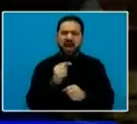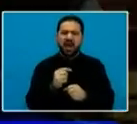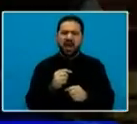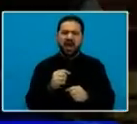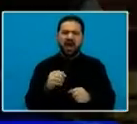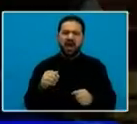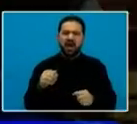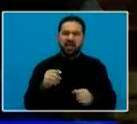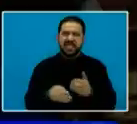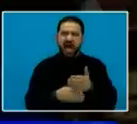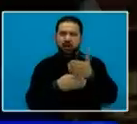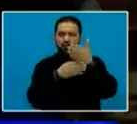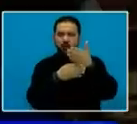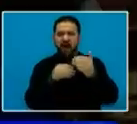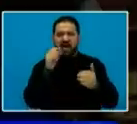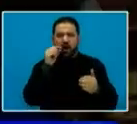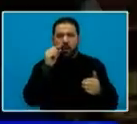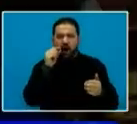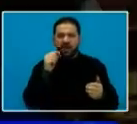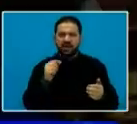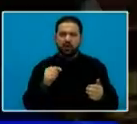implicați. Până la urmă, nu în